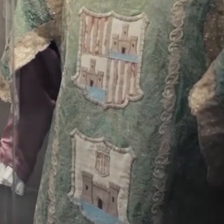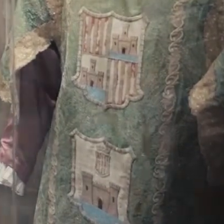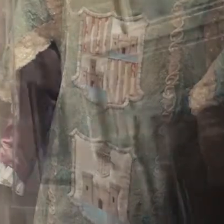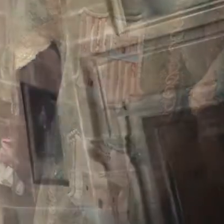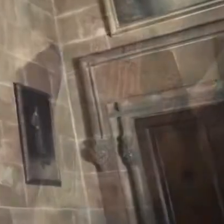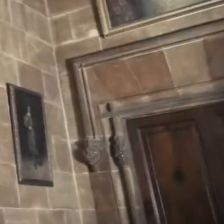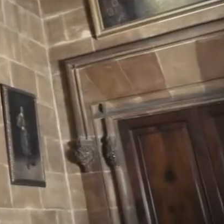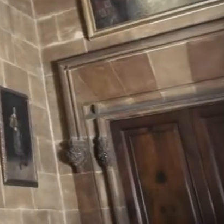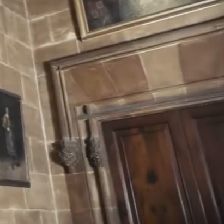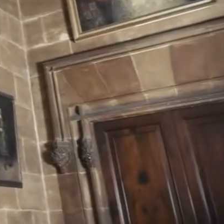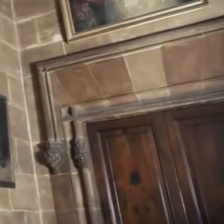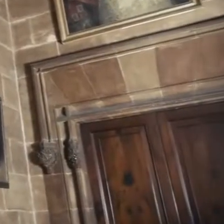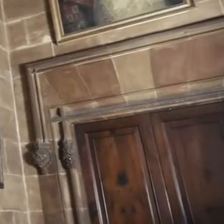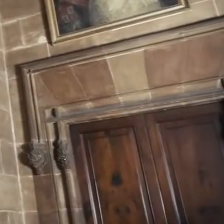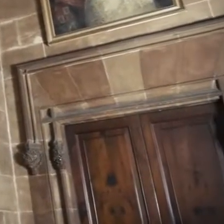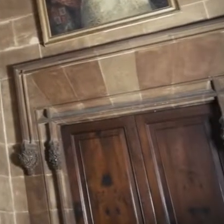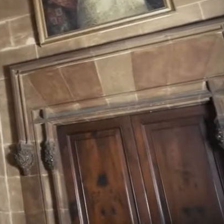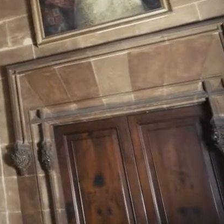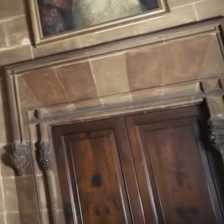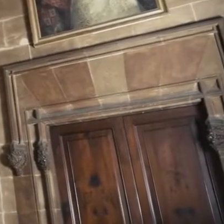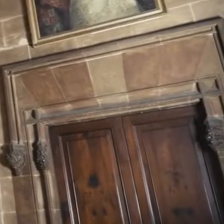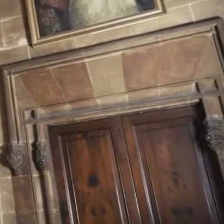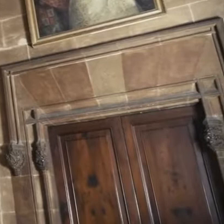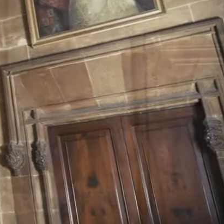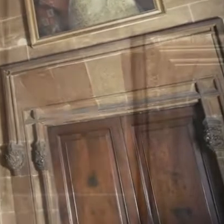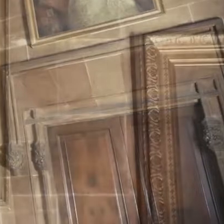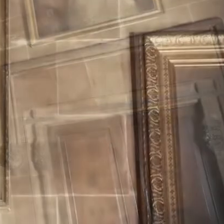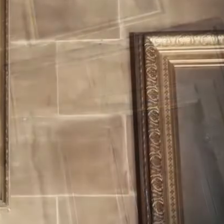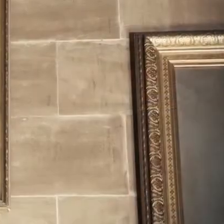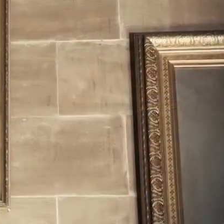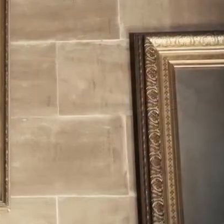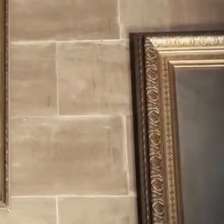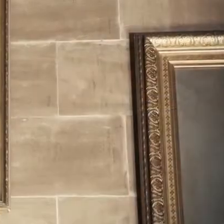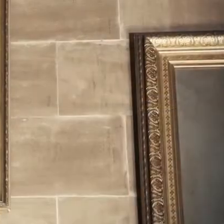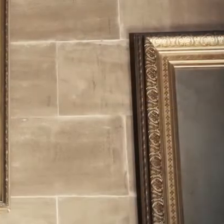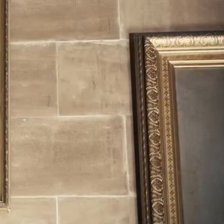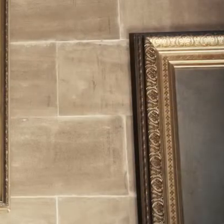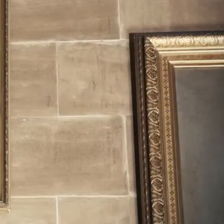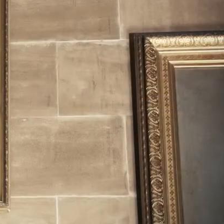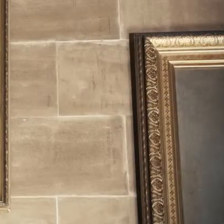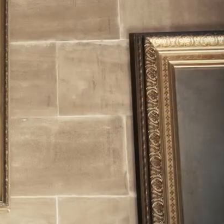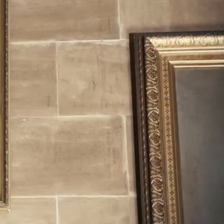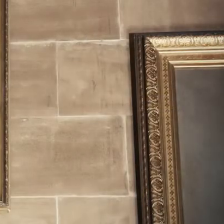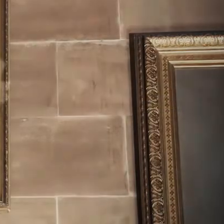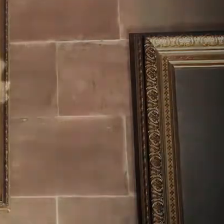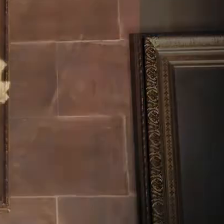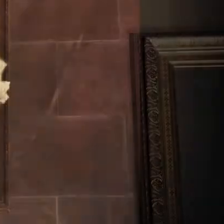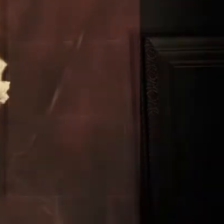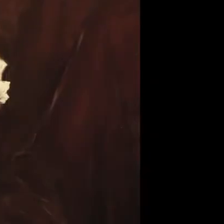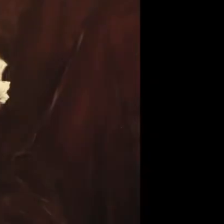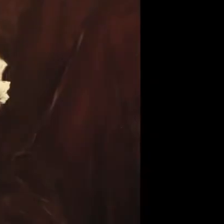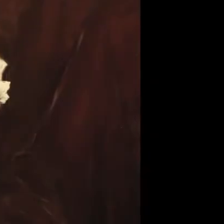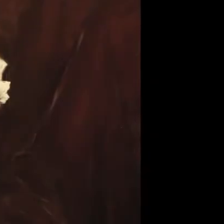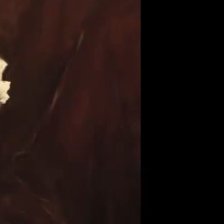més solemnes. Més a la dreta tenim el quadre de la reina Maria Cristina d'Àustria, esposa d'Alfons XII i mare